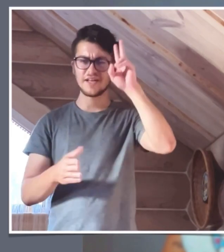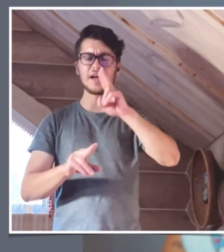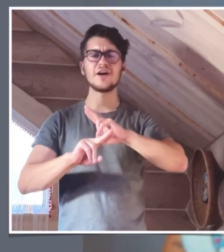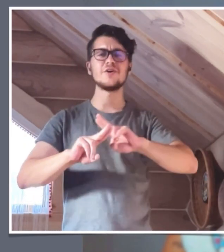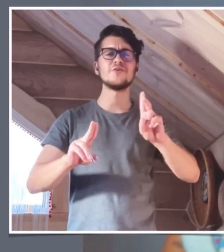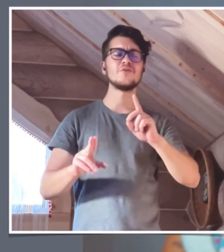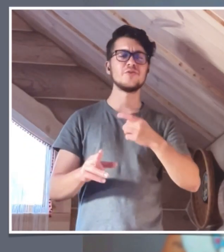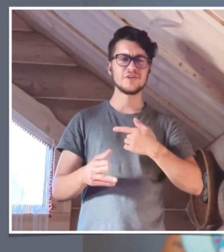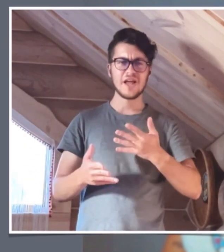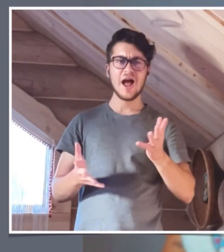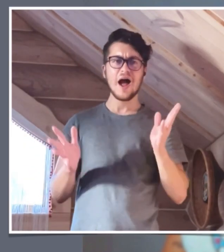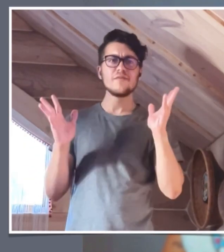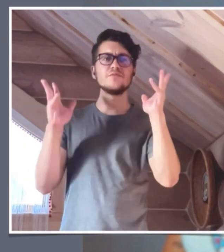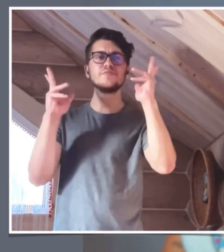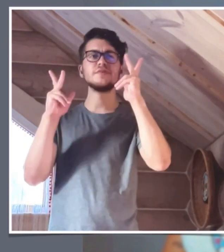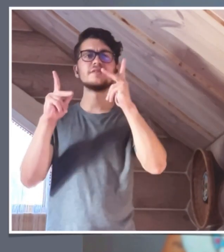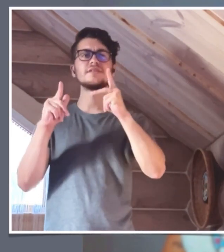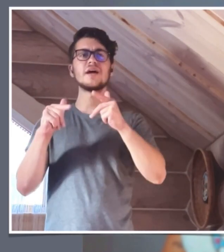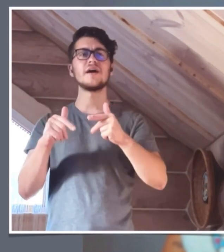они узнали